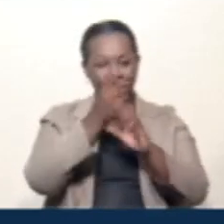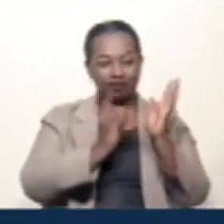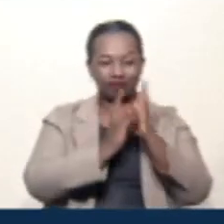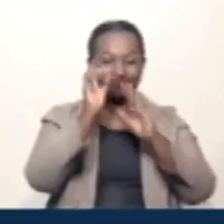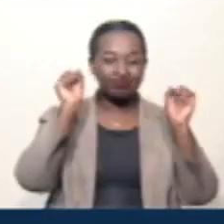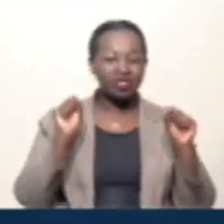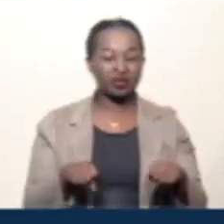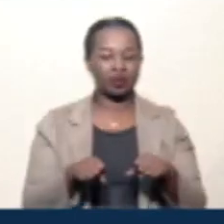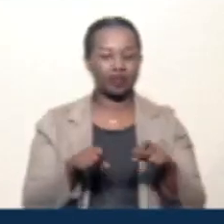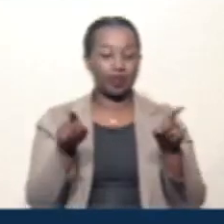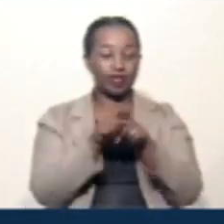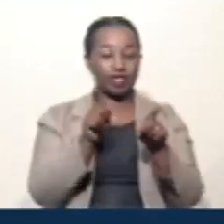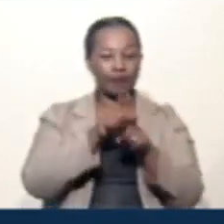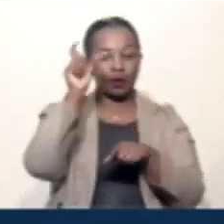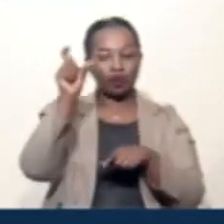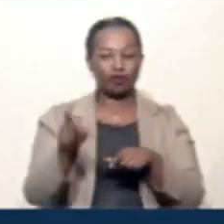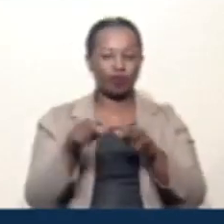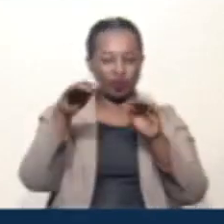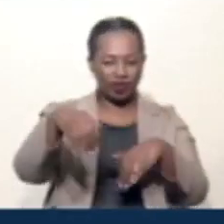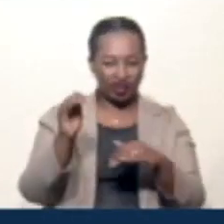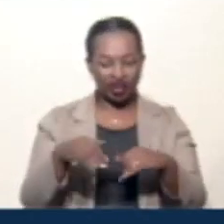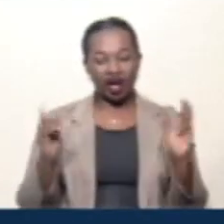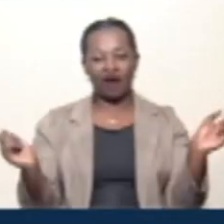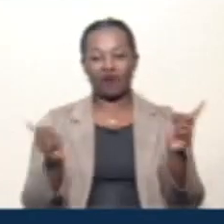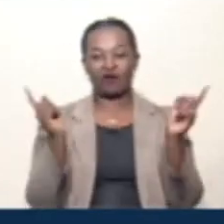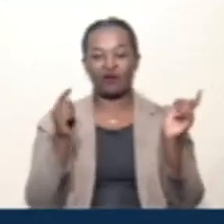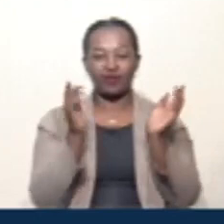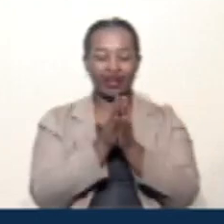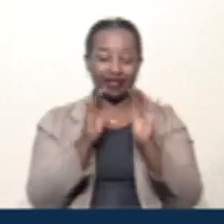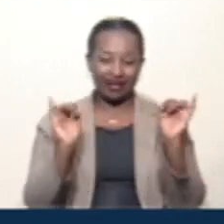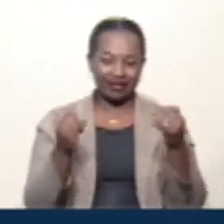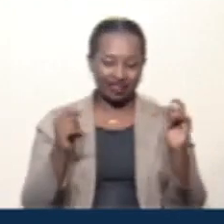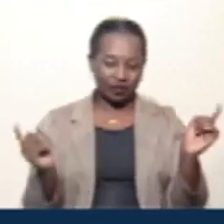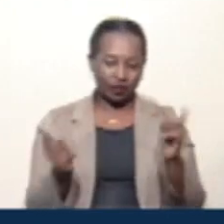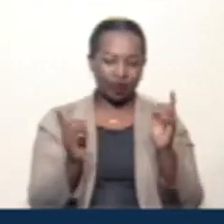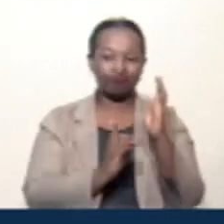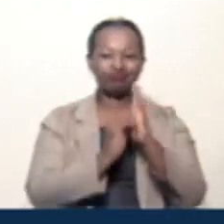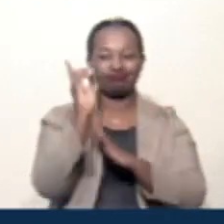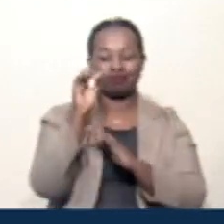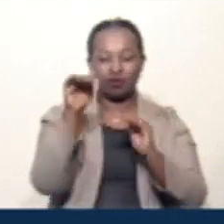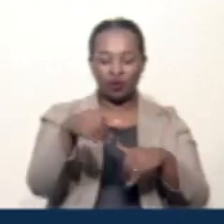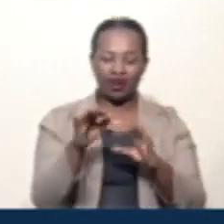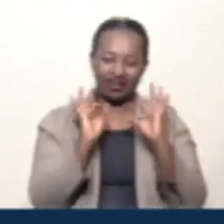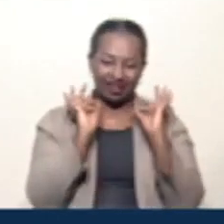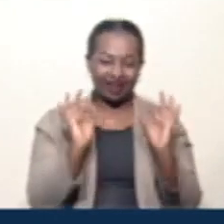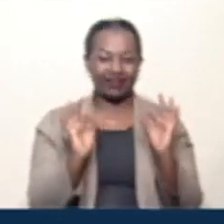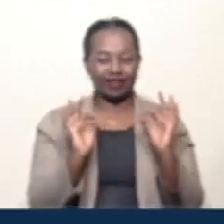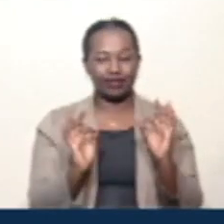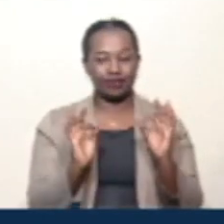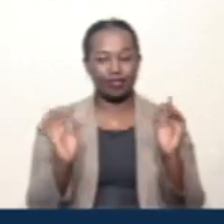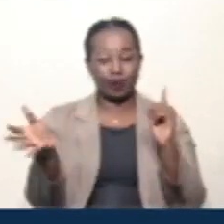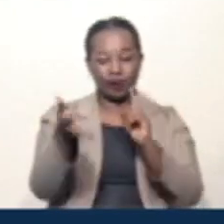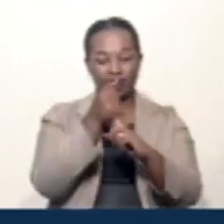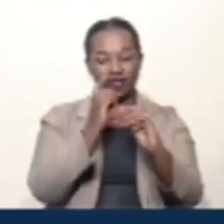birashoboka nk'umuntu uhinga akorora kandi ukagerageza korora kijyambere ugahinga neza kugera